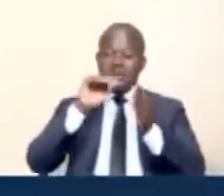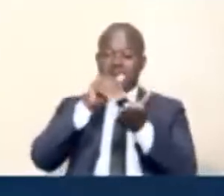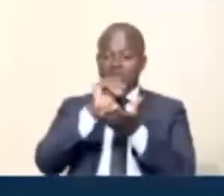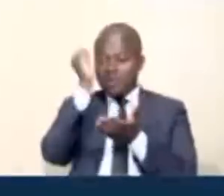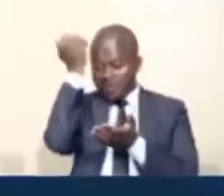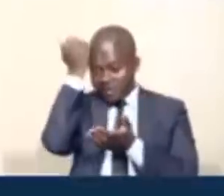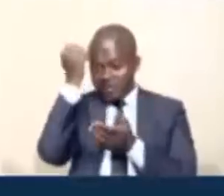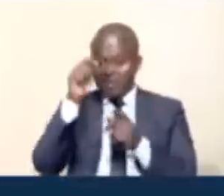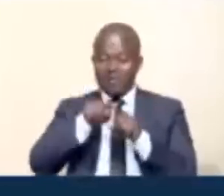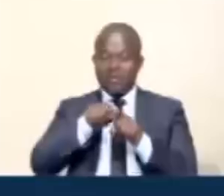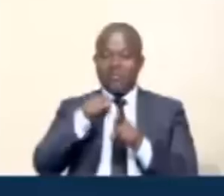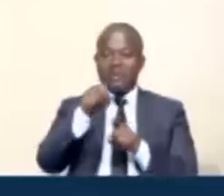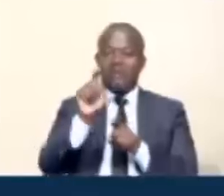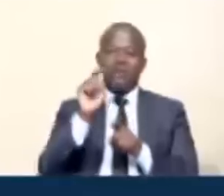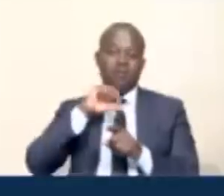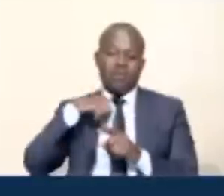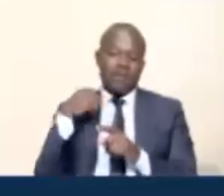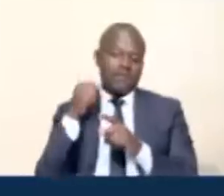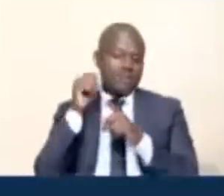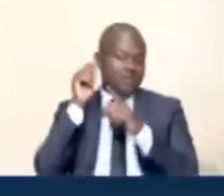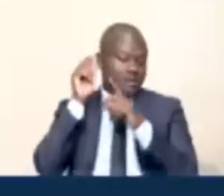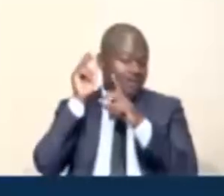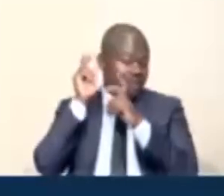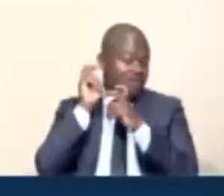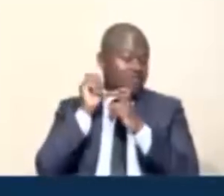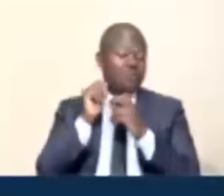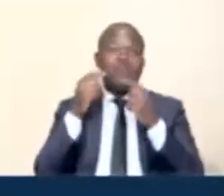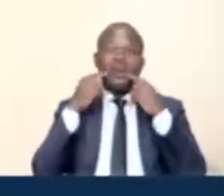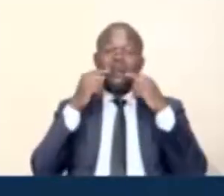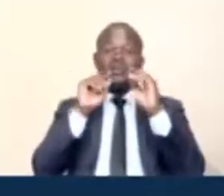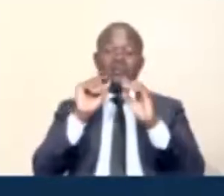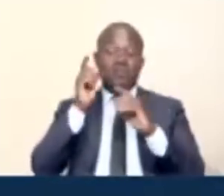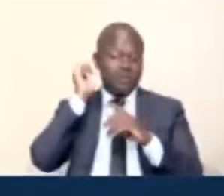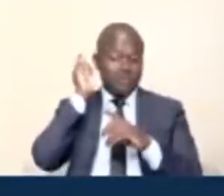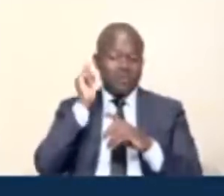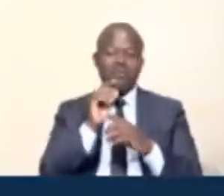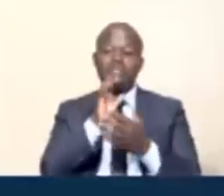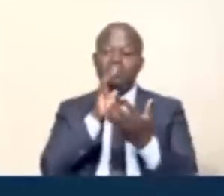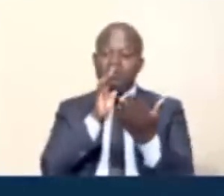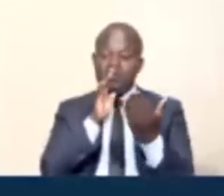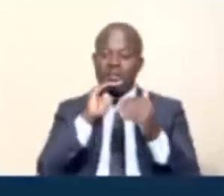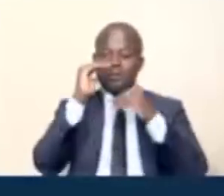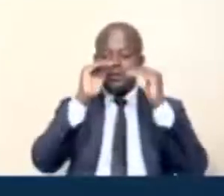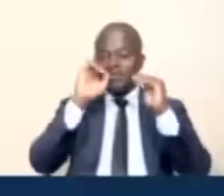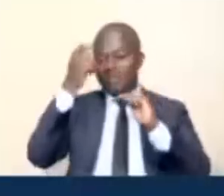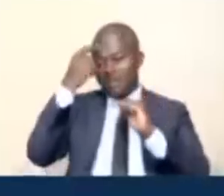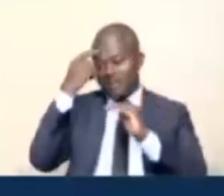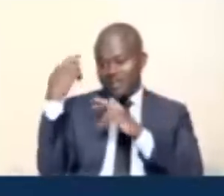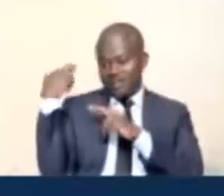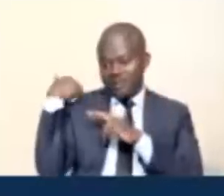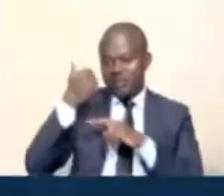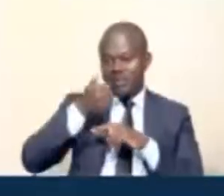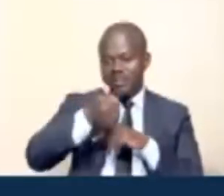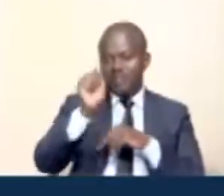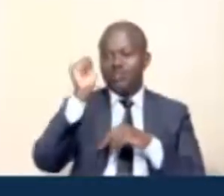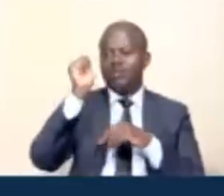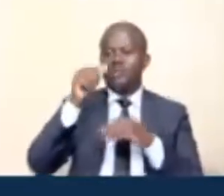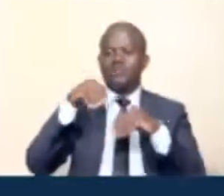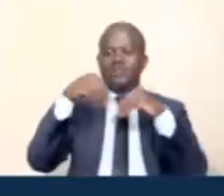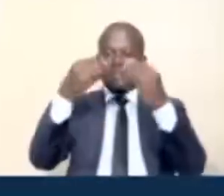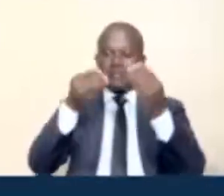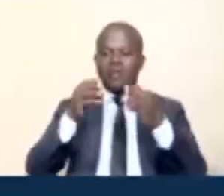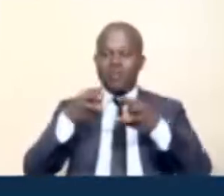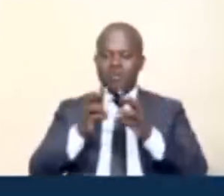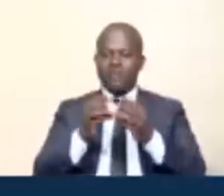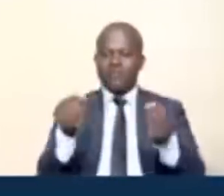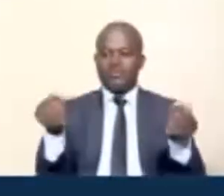by'ubwishingizi nabo banze gufatwa amajwi n'amashusho. Badutangarije kuri telefone ko bategereje ko inzego za Leta bireba arizo zizatanga umuti